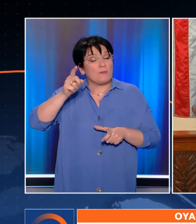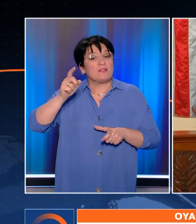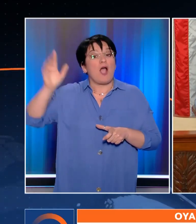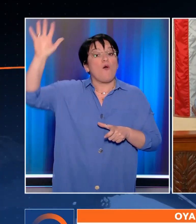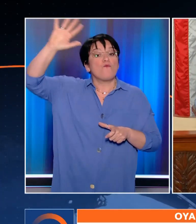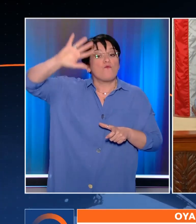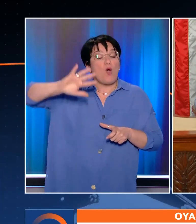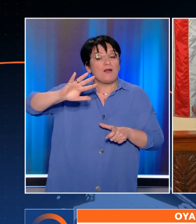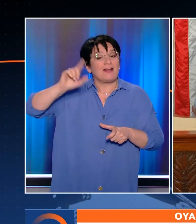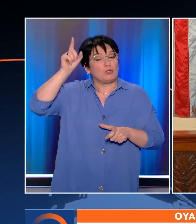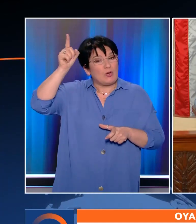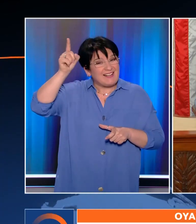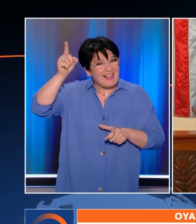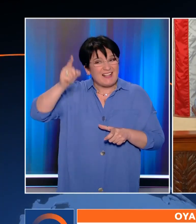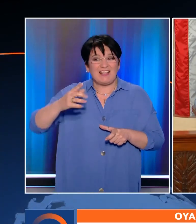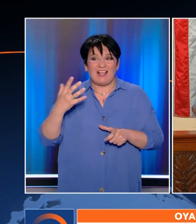βόρειο-ανατολική Ελλάδα,